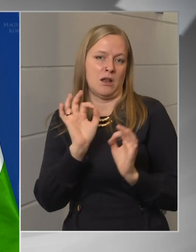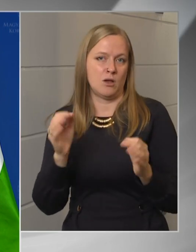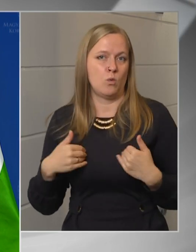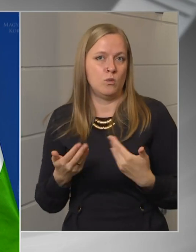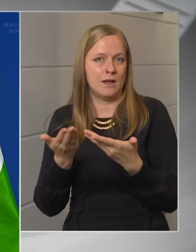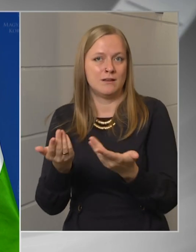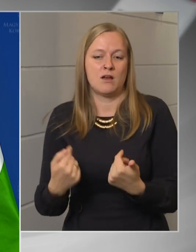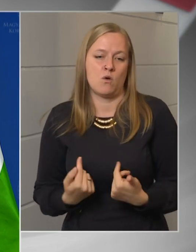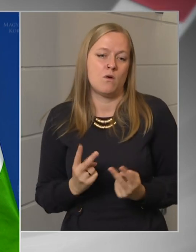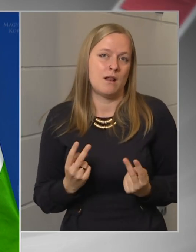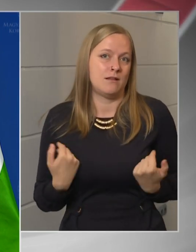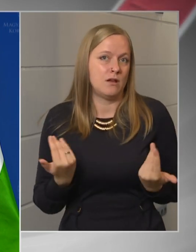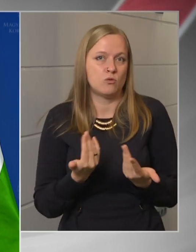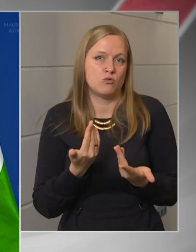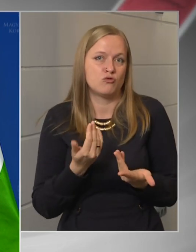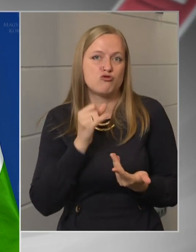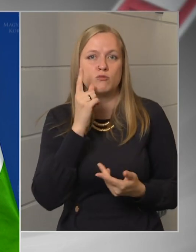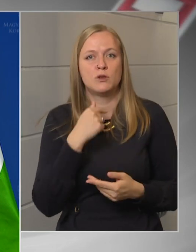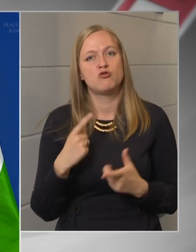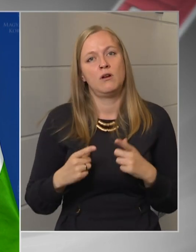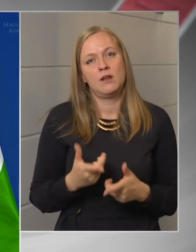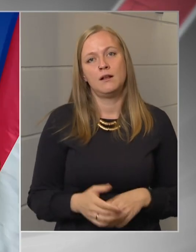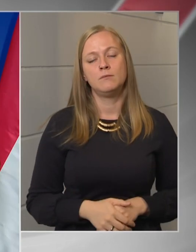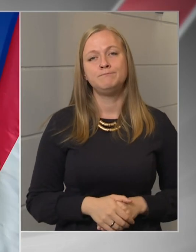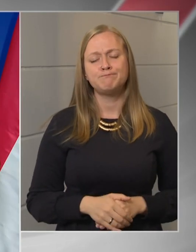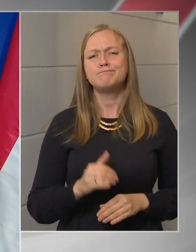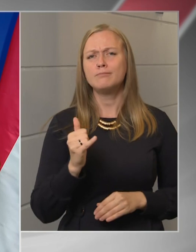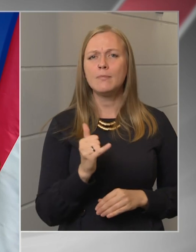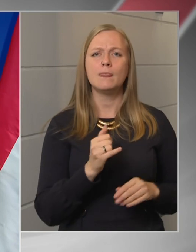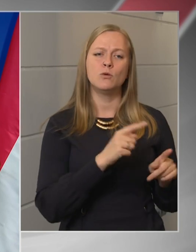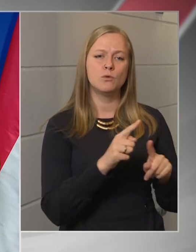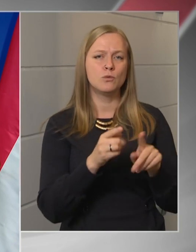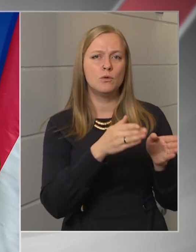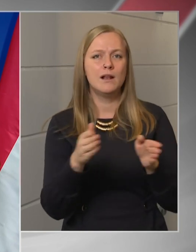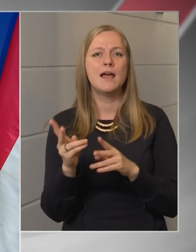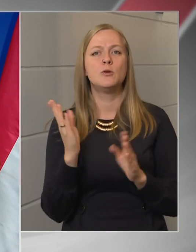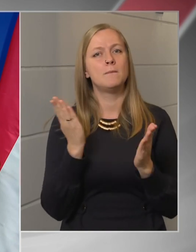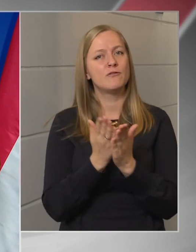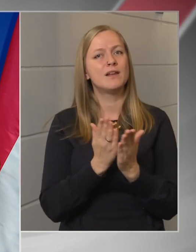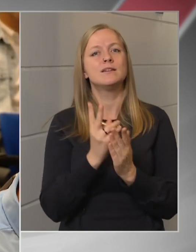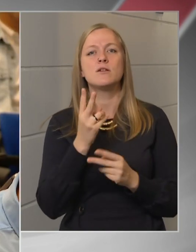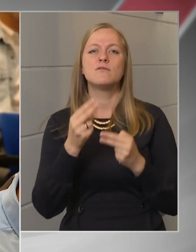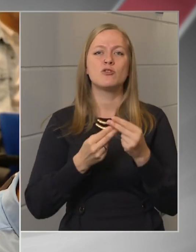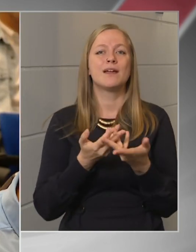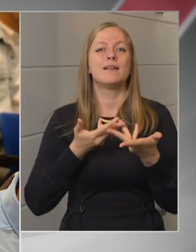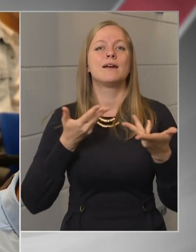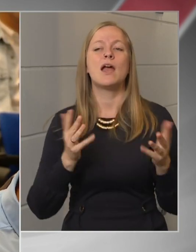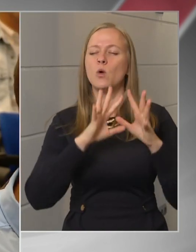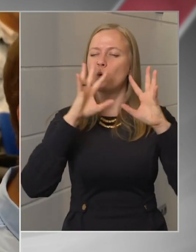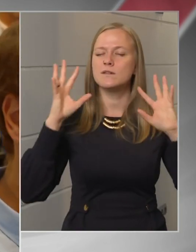neki, akkor lehet, hogy nekünk sincs mit sajnálni. Igen, egyedileg lehet, hogy megfelelnek, de hogy azt vizsgálták-e, hogy